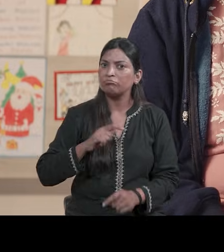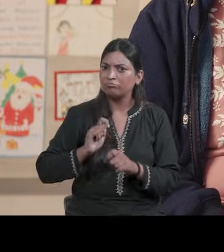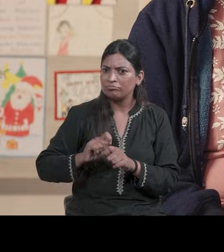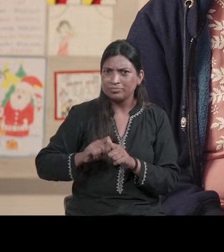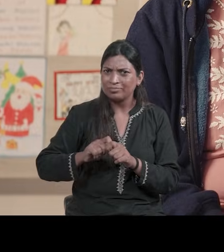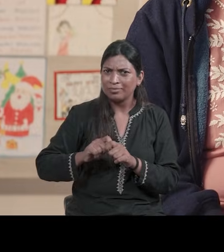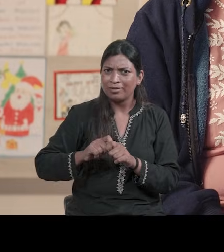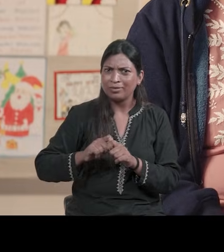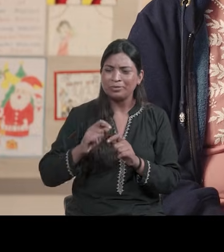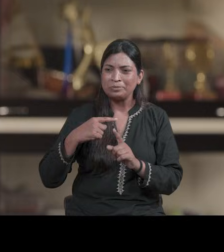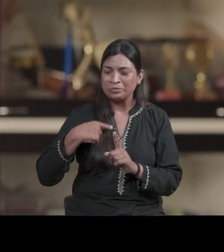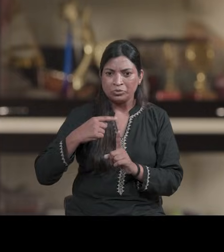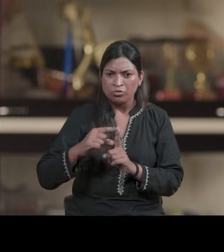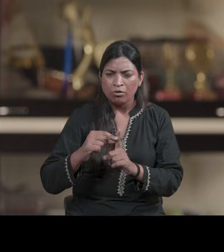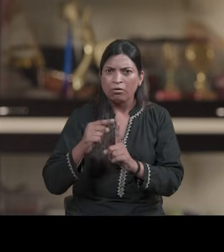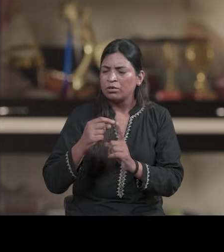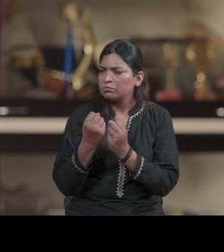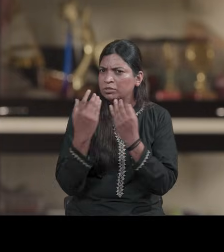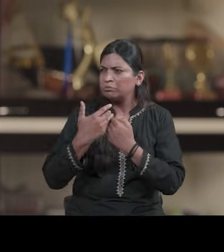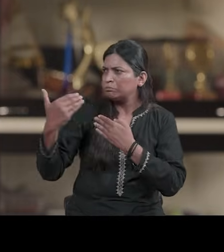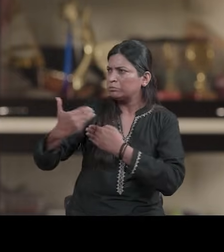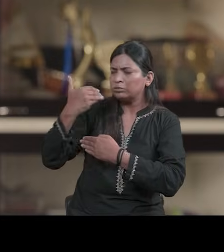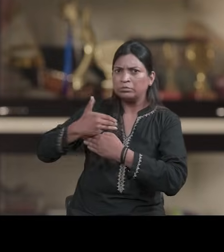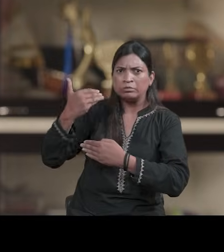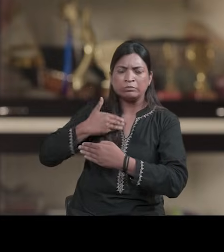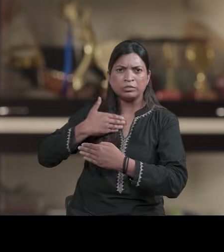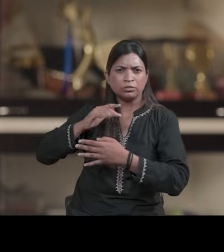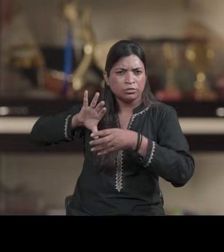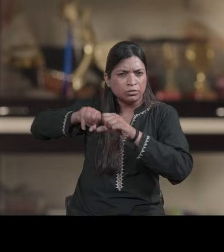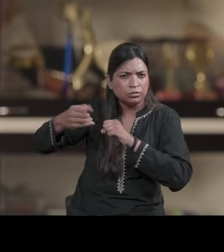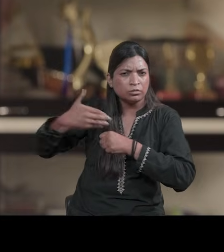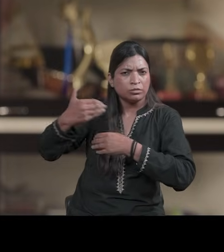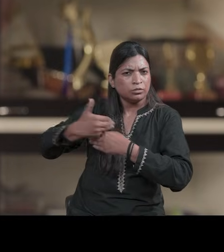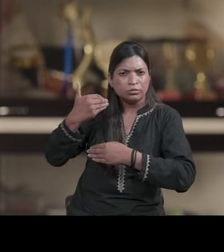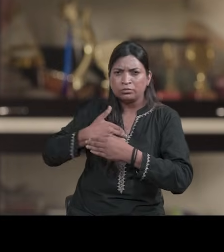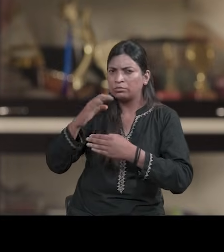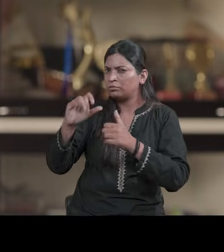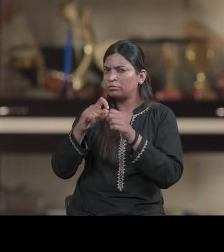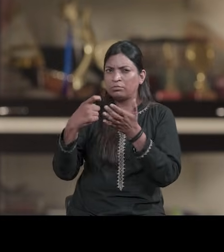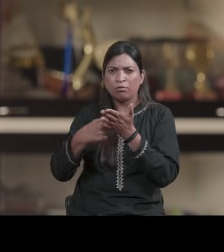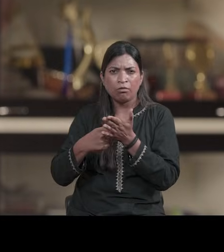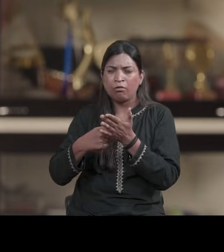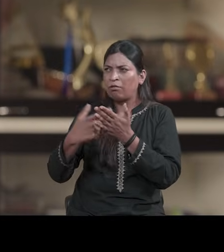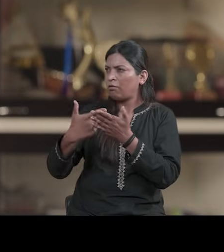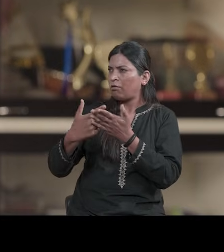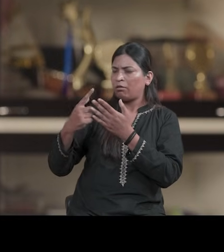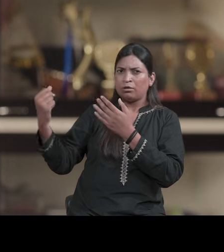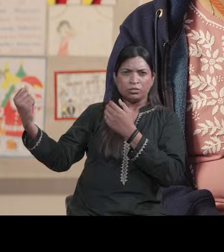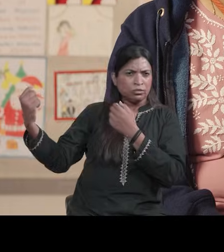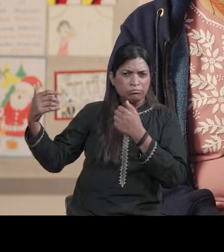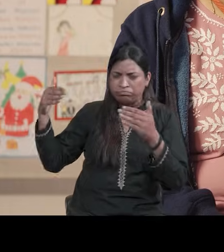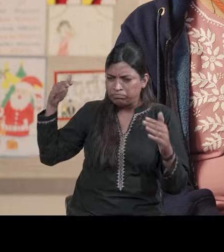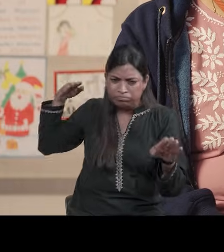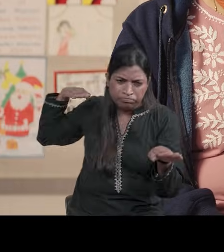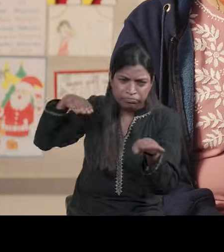ये काम करते ना तो हमारे ऊपर कई बार जानलेवा हमले भी हुए हैं। मतलब हमारी कार को डैश मारा, हमारे ऊपर कोई पीछे